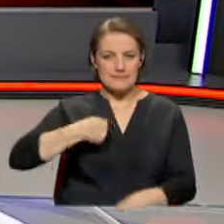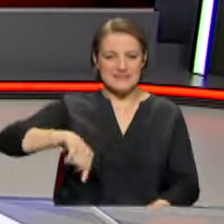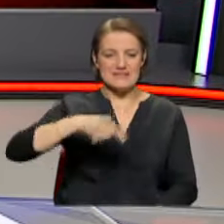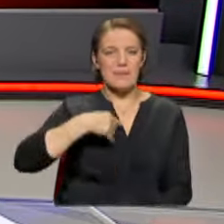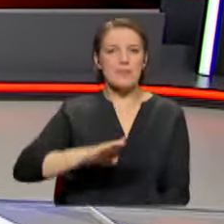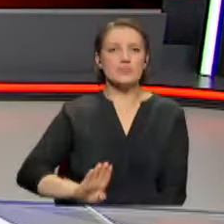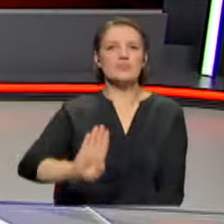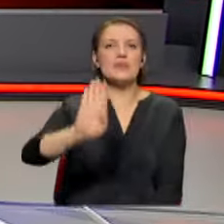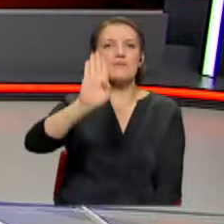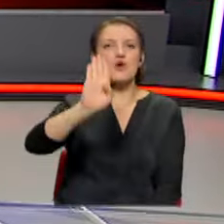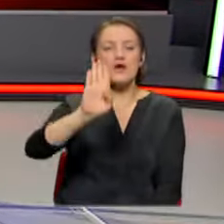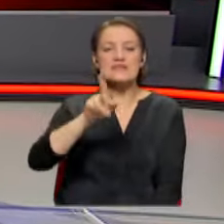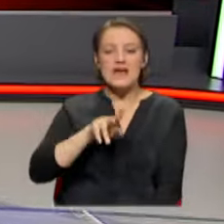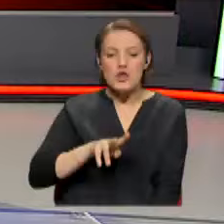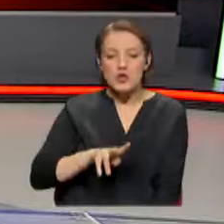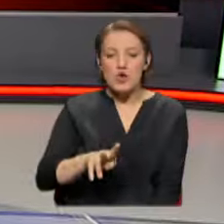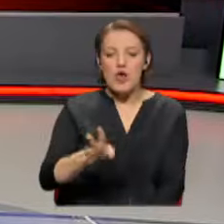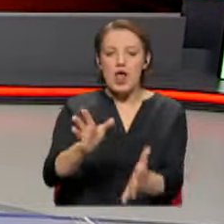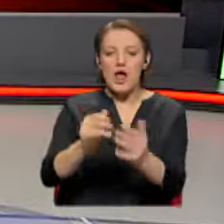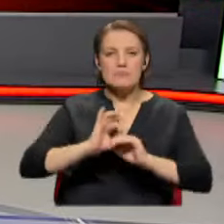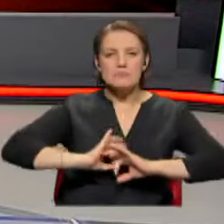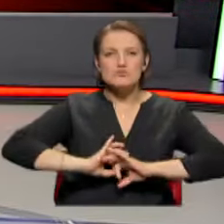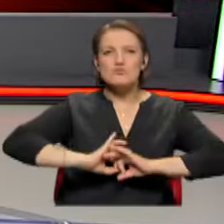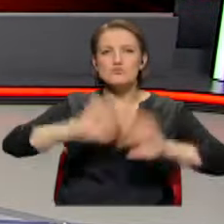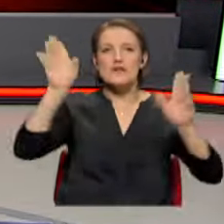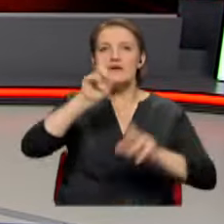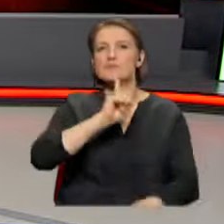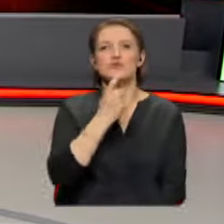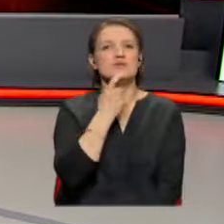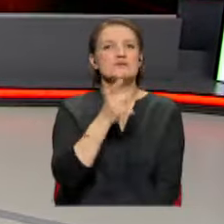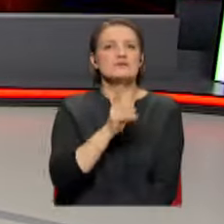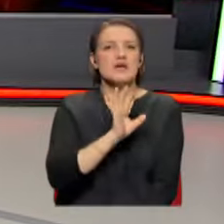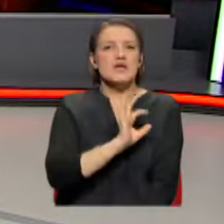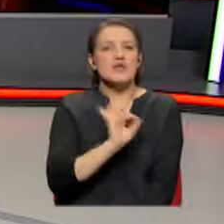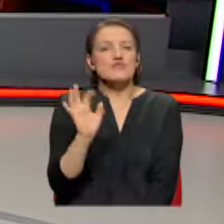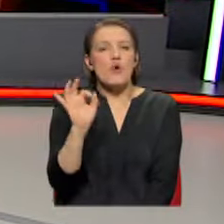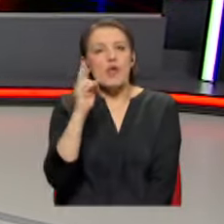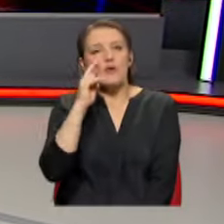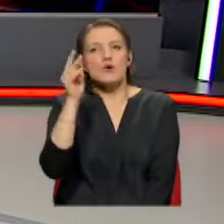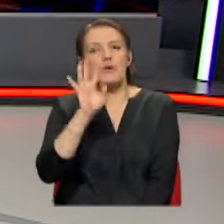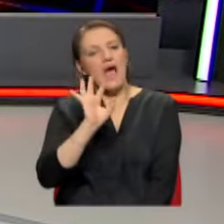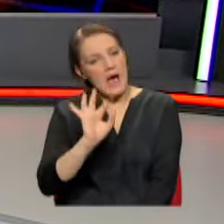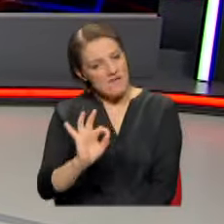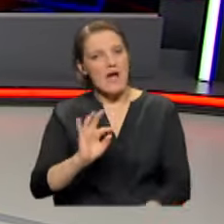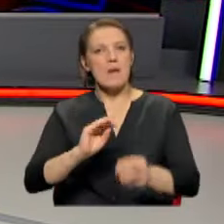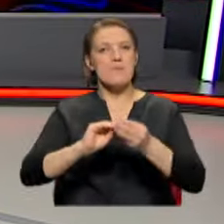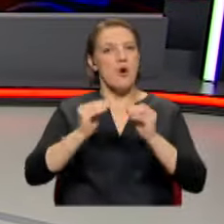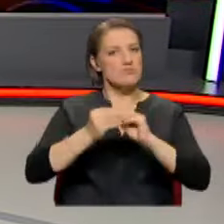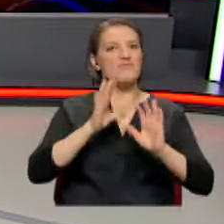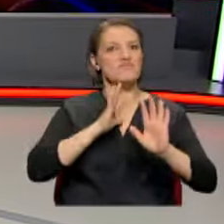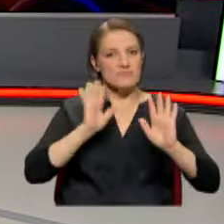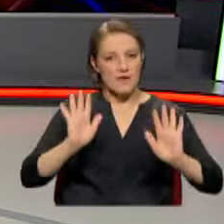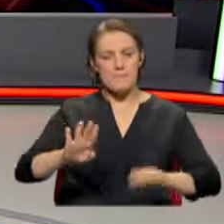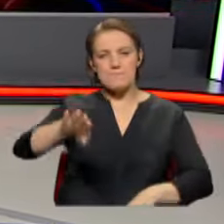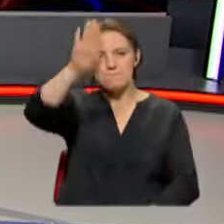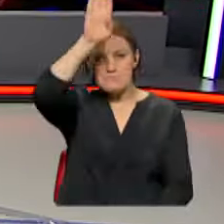demokrasiye Doğru yol almamızda muazzam bir yüzyıldır ama hiç öyle bakılmaz Evet bir takım sorunlar vardır